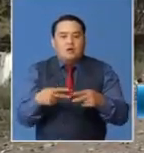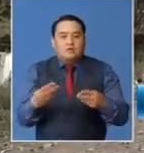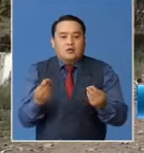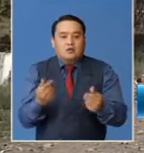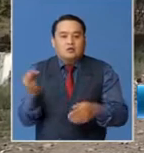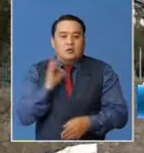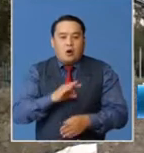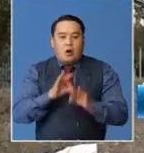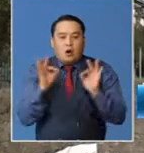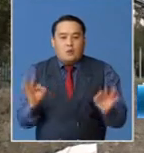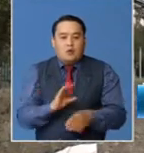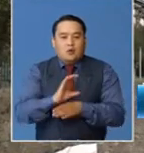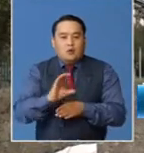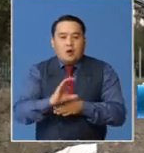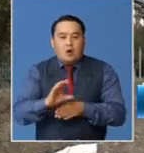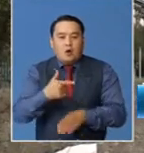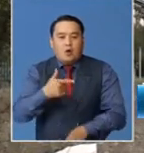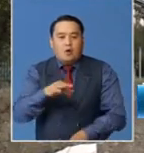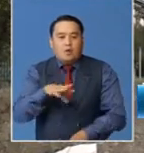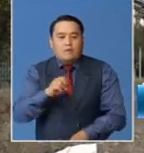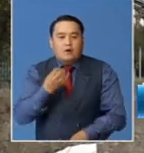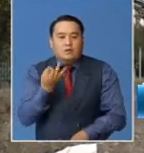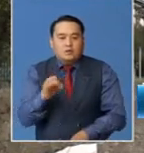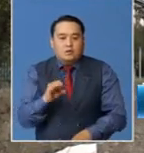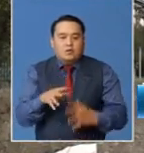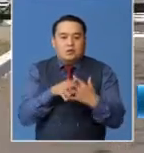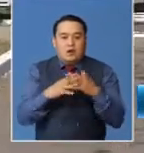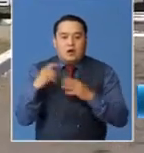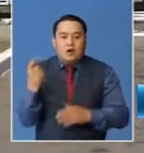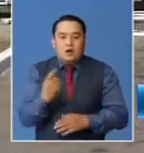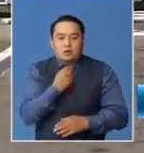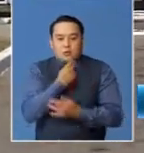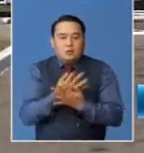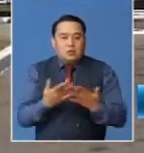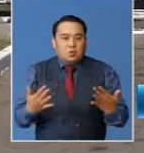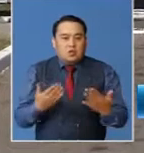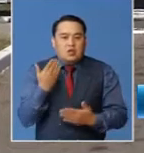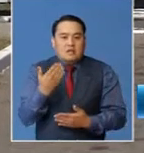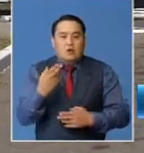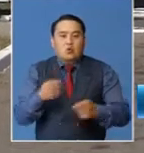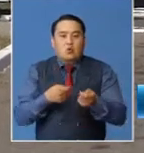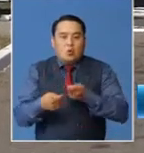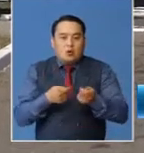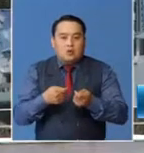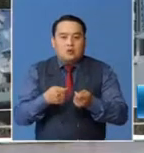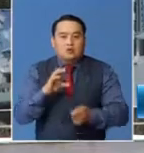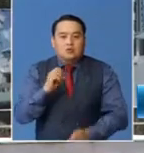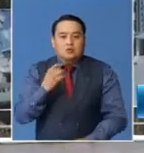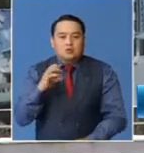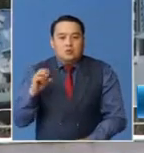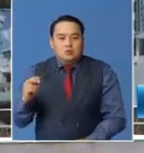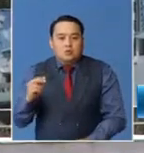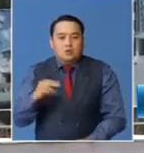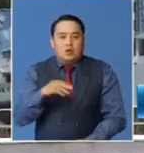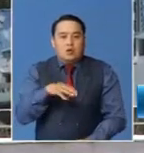доходам, объему и производству высококачественной сельскохозяйственной продукции. Его возглавлял герой социалистического